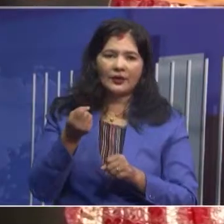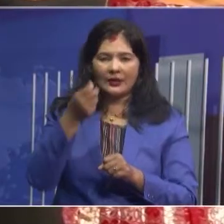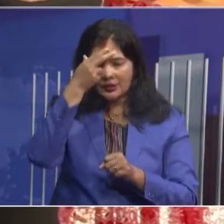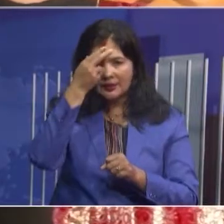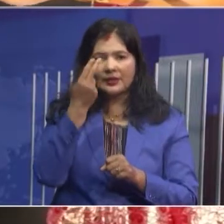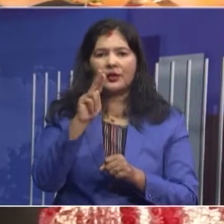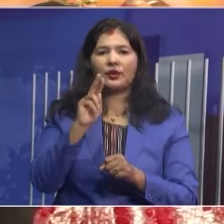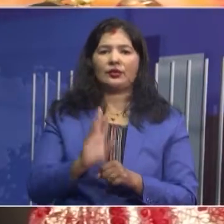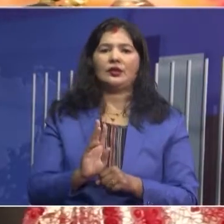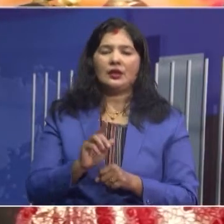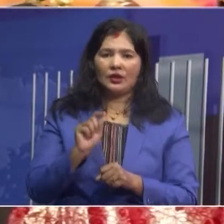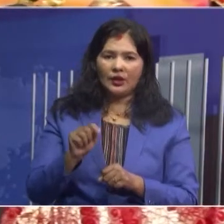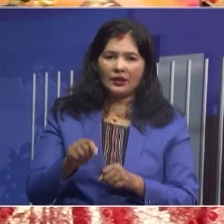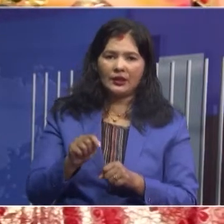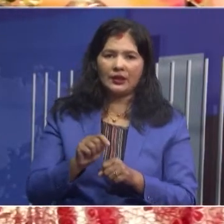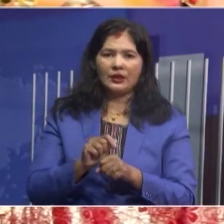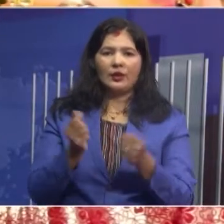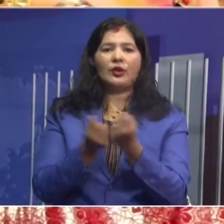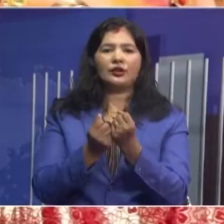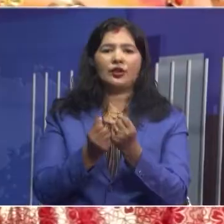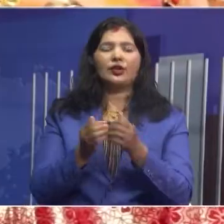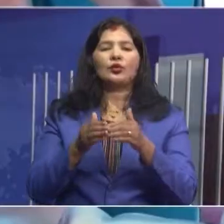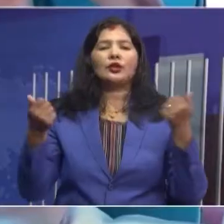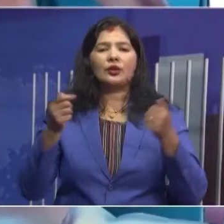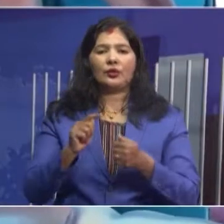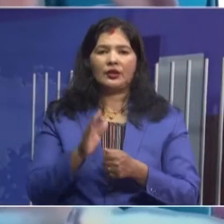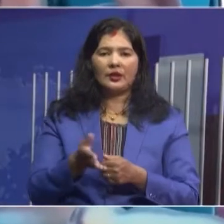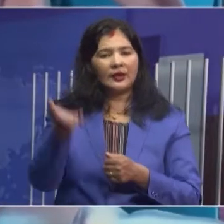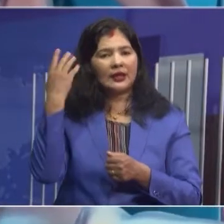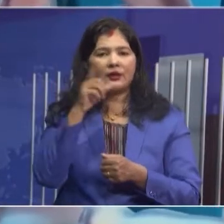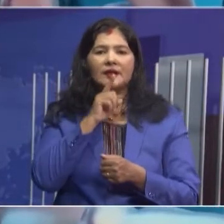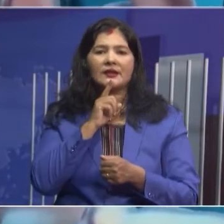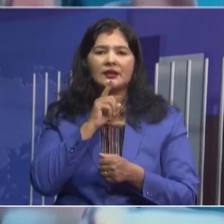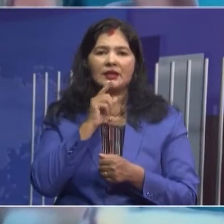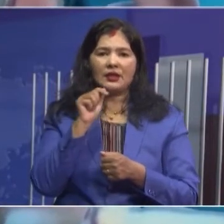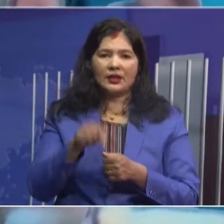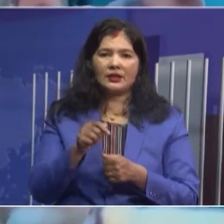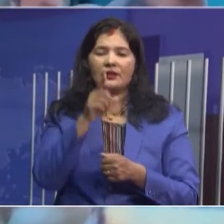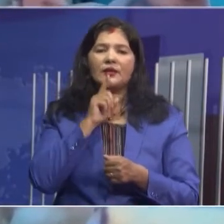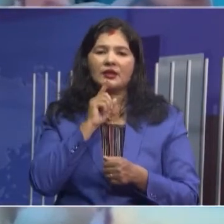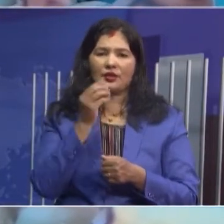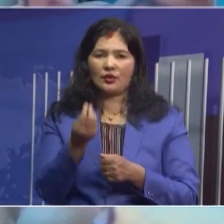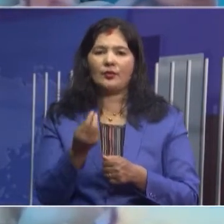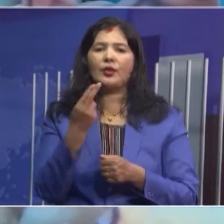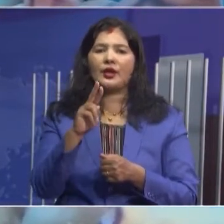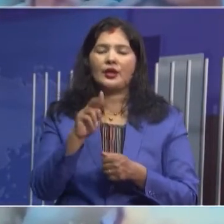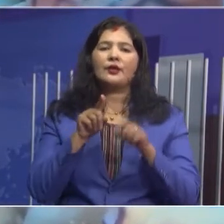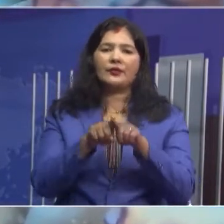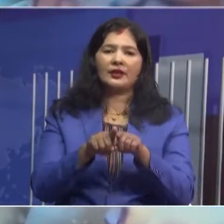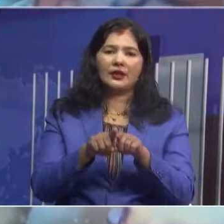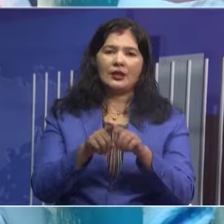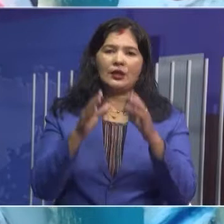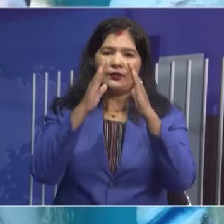अहिले लकडाउन खुक्लो हुँदा विगतका वर्ष जस्तै नभए पनि यस वर्ष मूर्तिको माग कम भए पनि मूर्तिकारहरू मूर्ति बनाउन